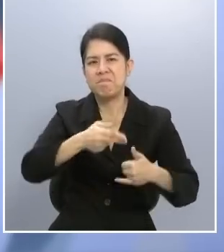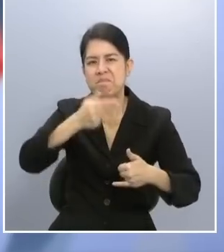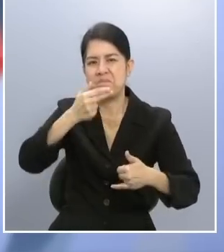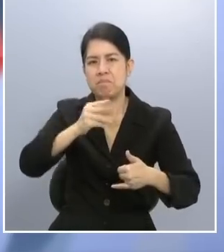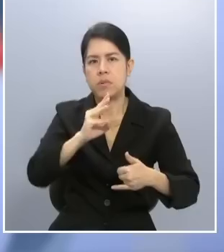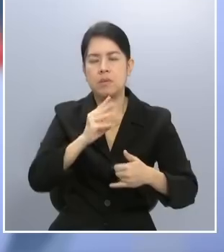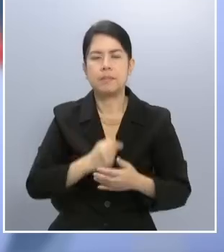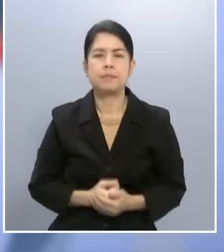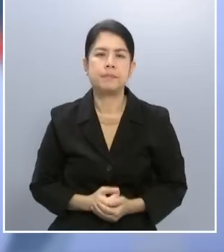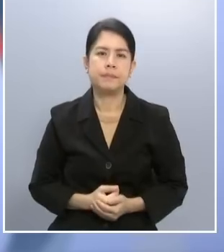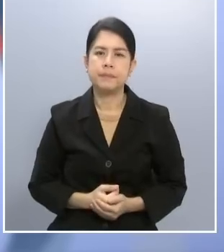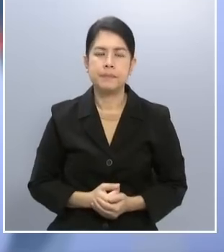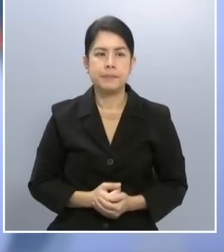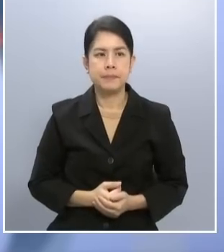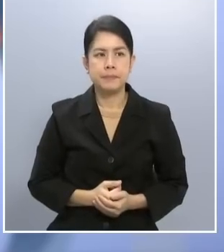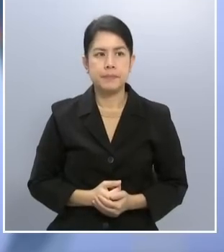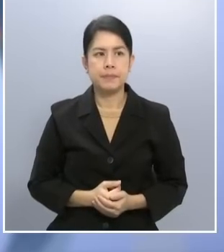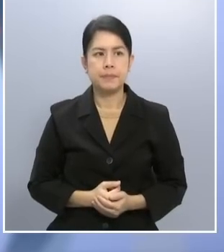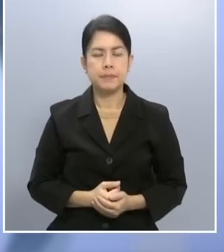คุณผู้ชมครับ